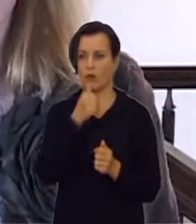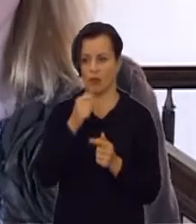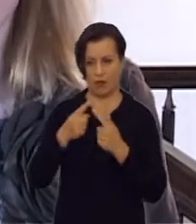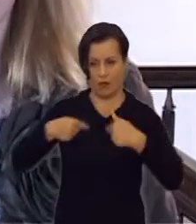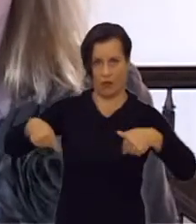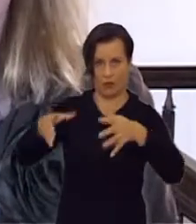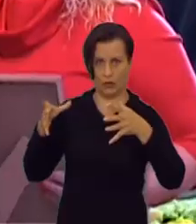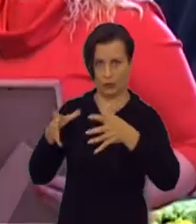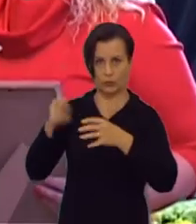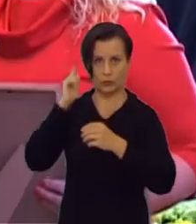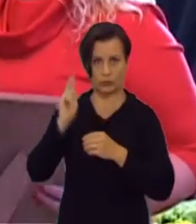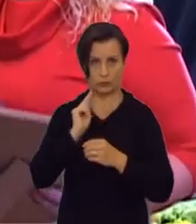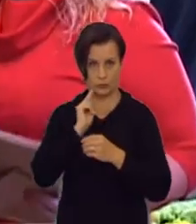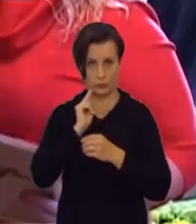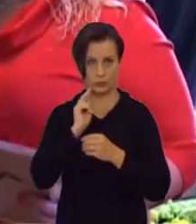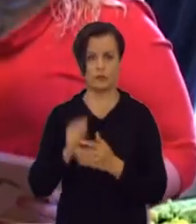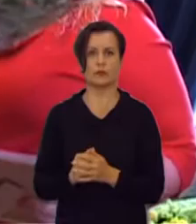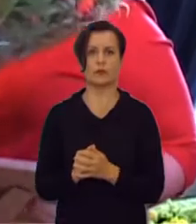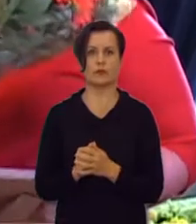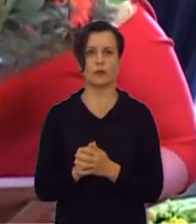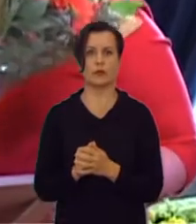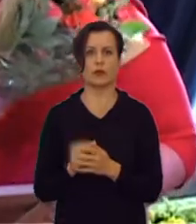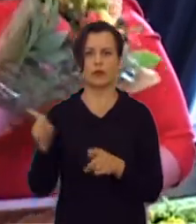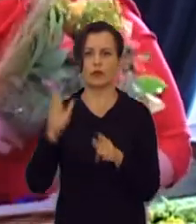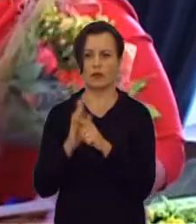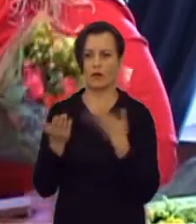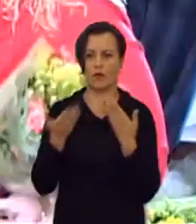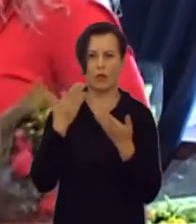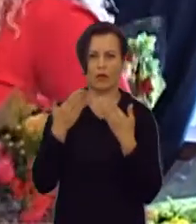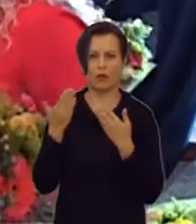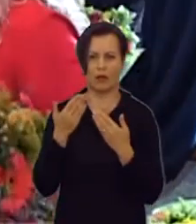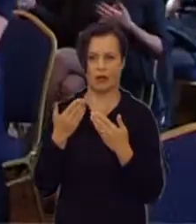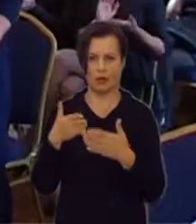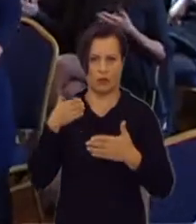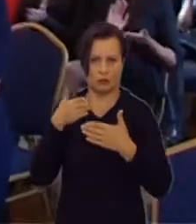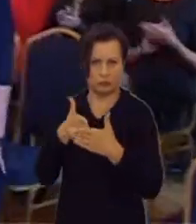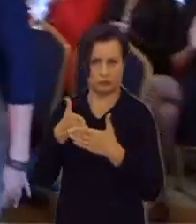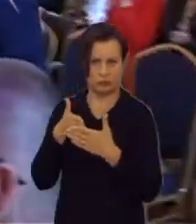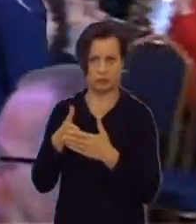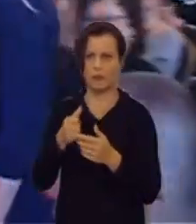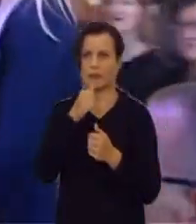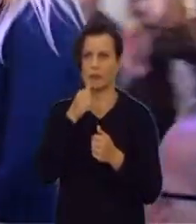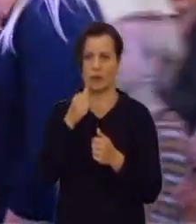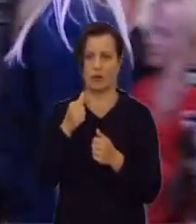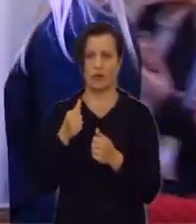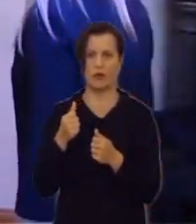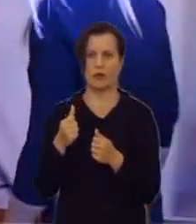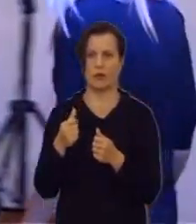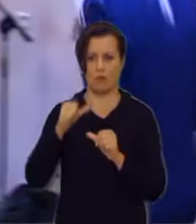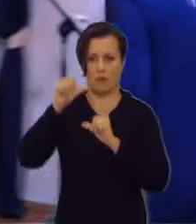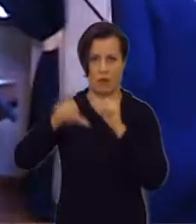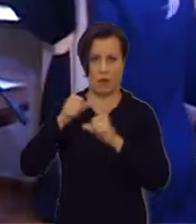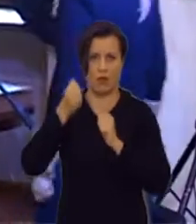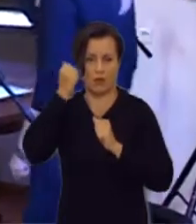kurčiųjų bendruomenė ir klausos negalę turintis, tai bendravimo sutrikimai, kurie vis dėlto amžiuje jie